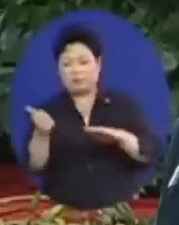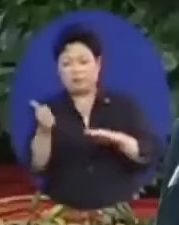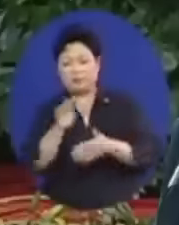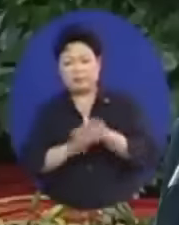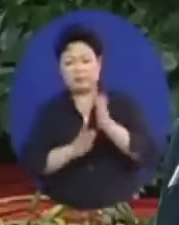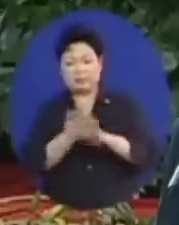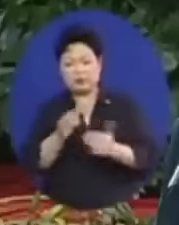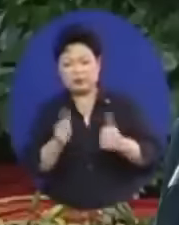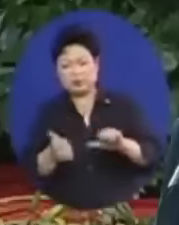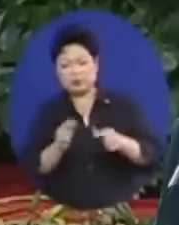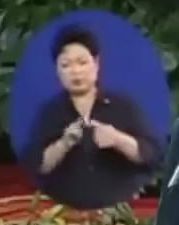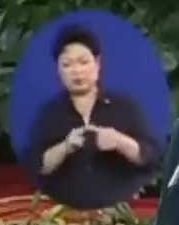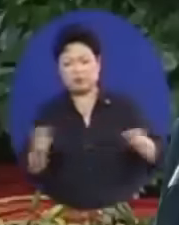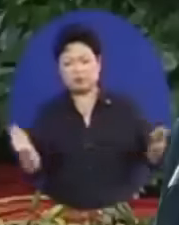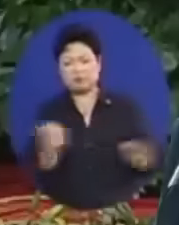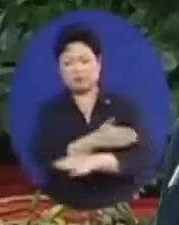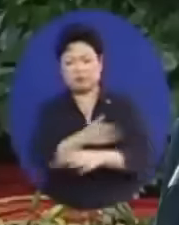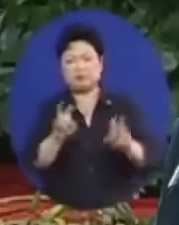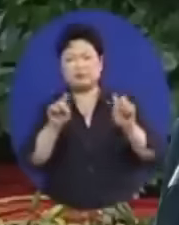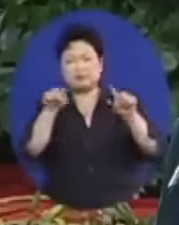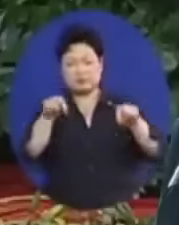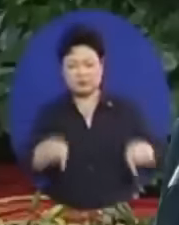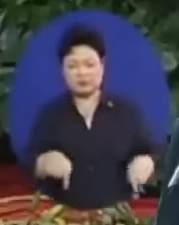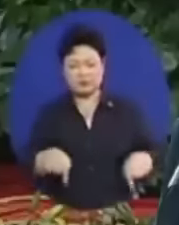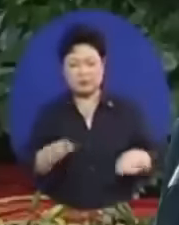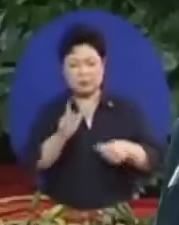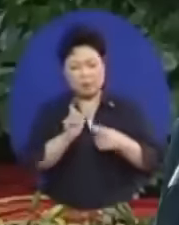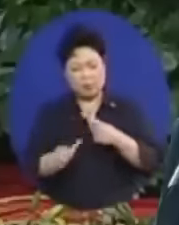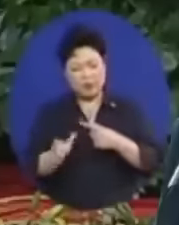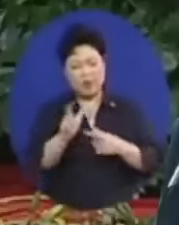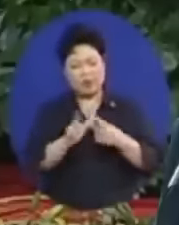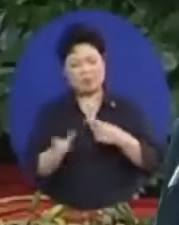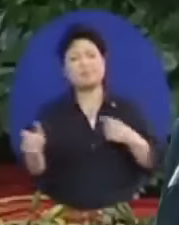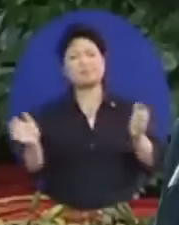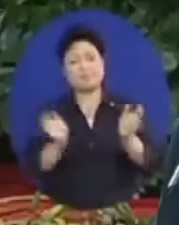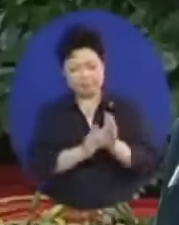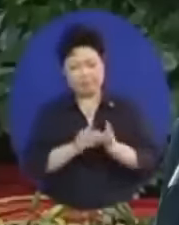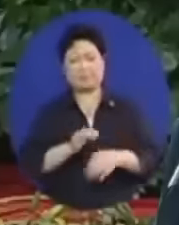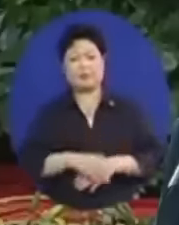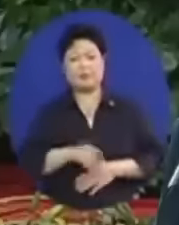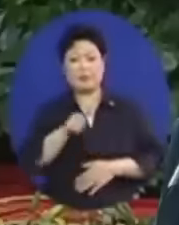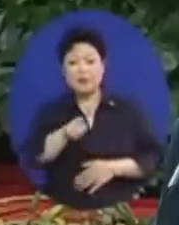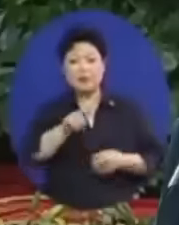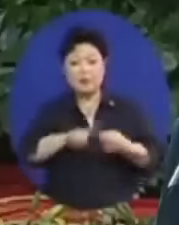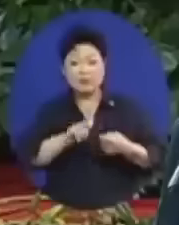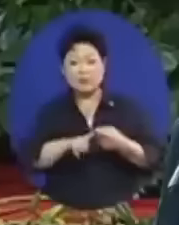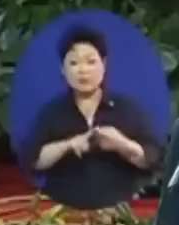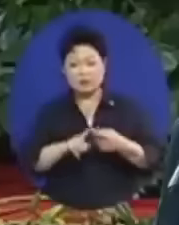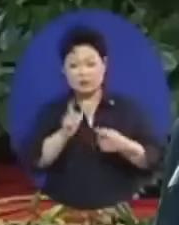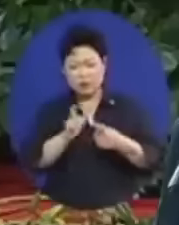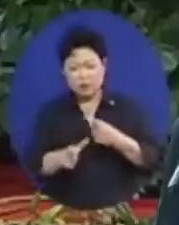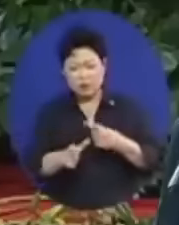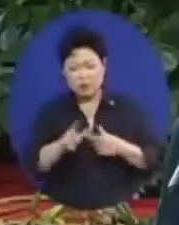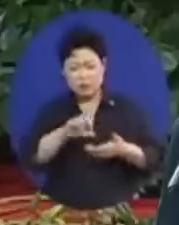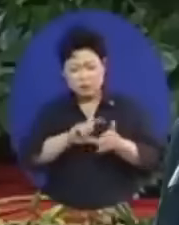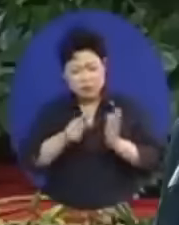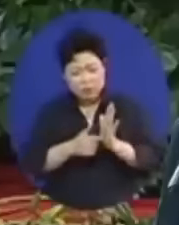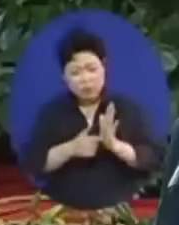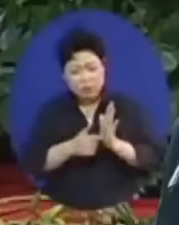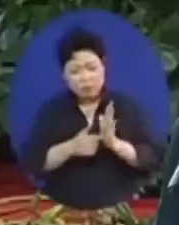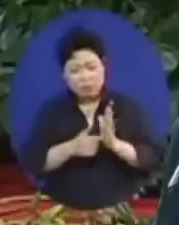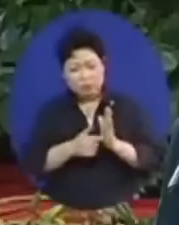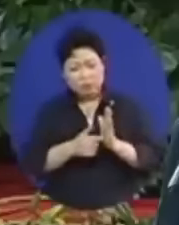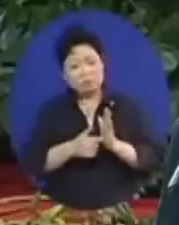죽음과 무의 슬픔 속에서 고뇌하게 된 것입니다. 이것을 고뇌하는 정도가 되어서도